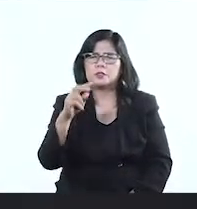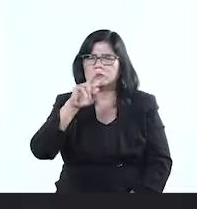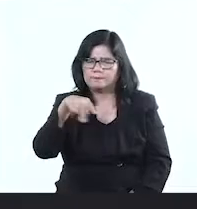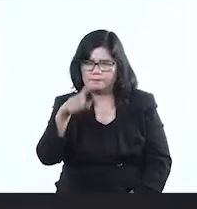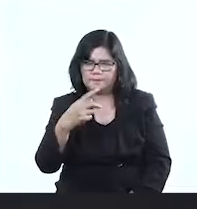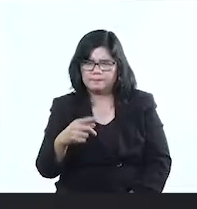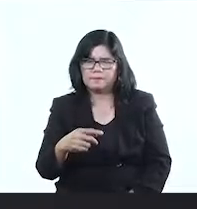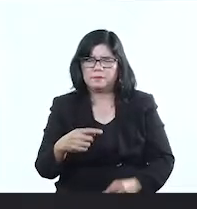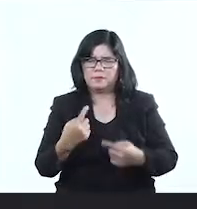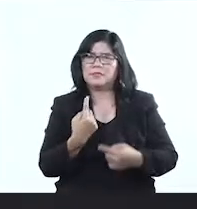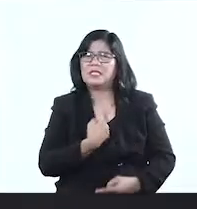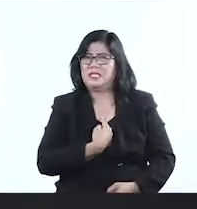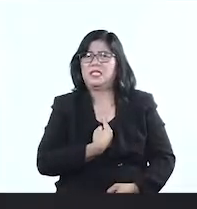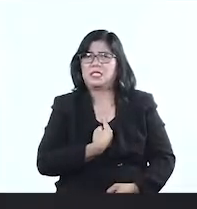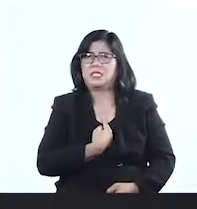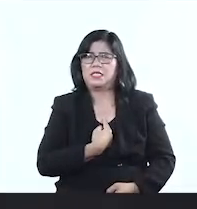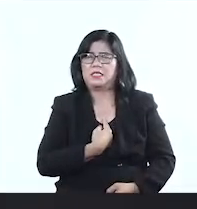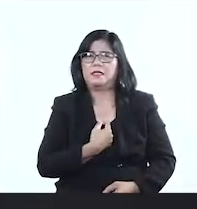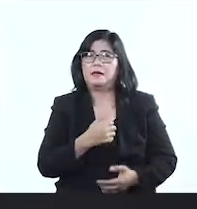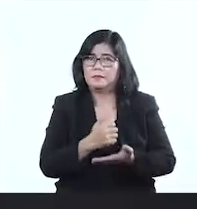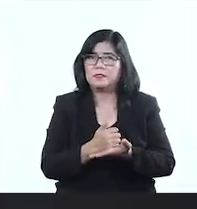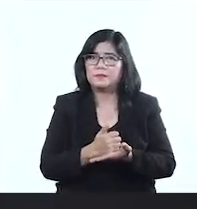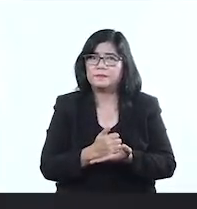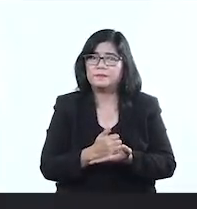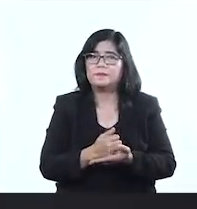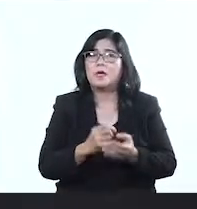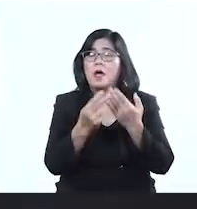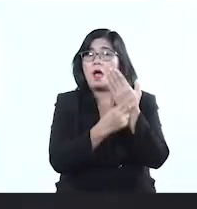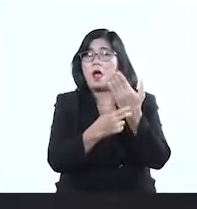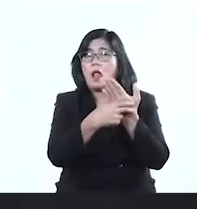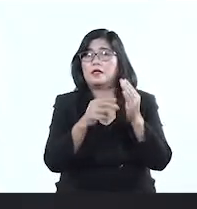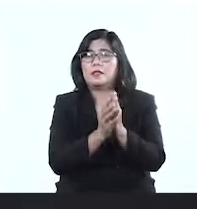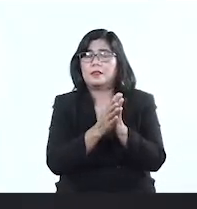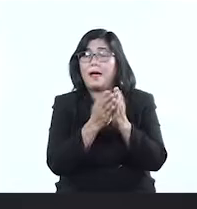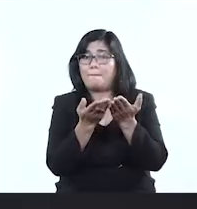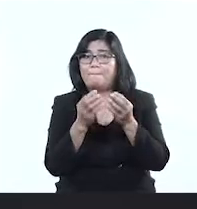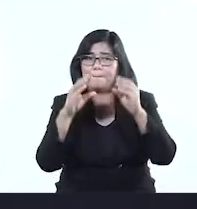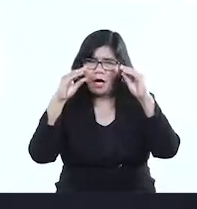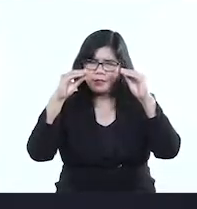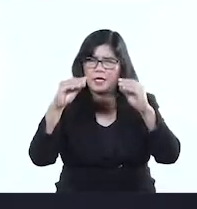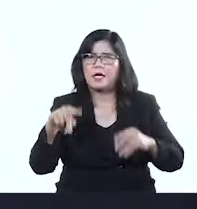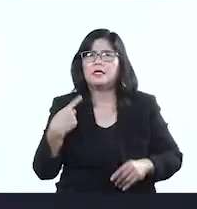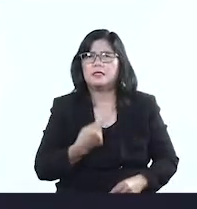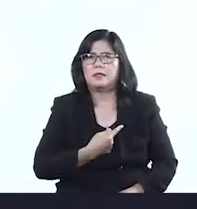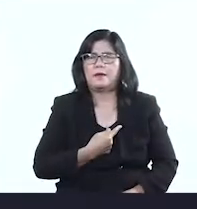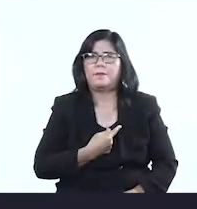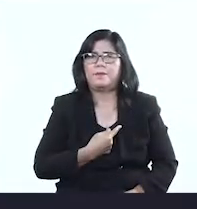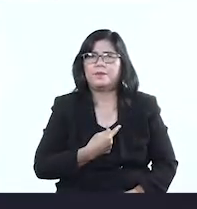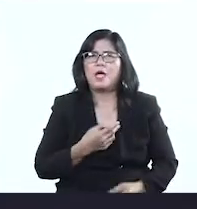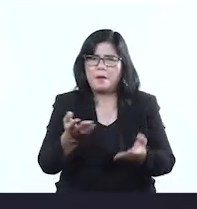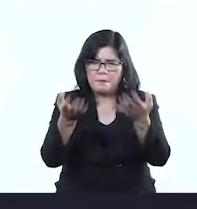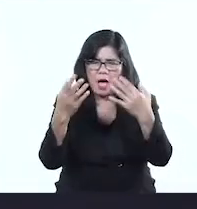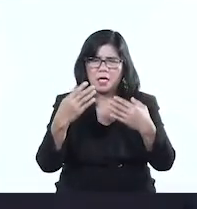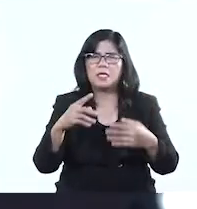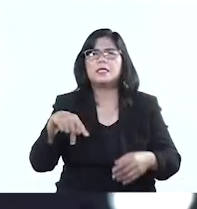ini Hai kalau kita mengajarkan kepada kita Hai Mari Ayo kita